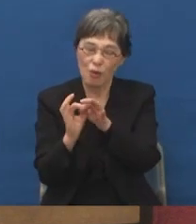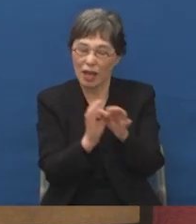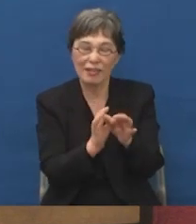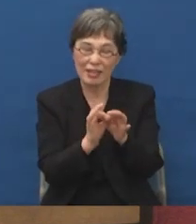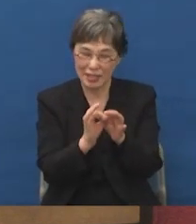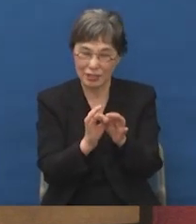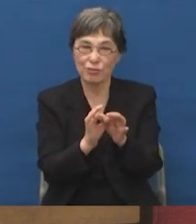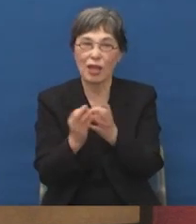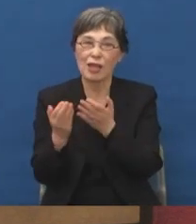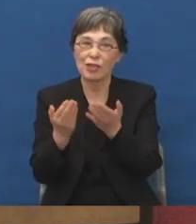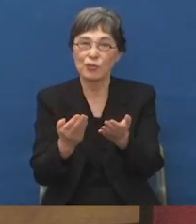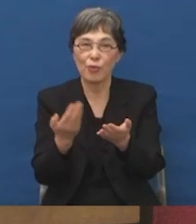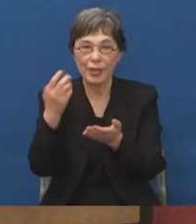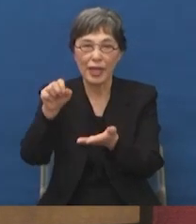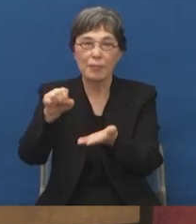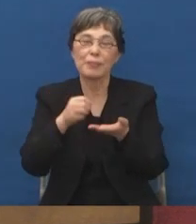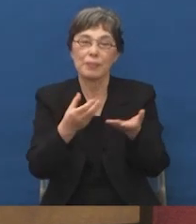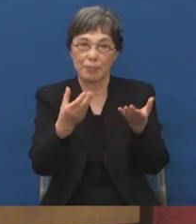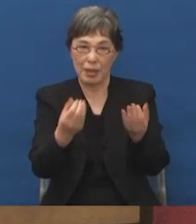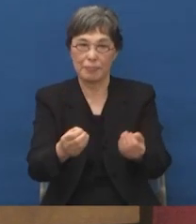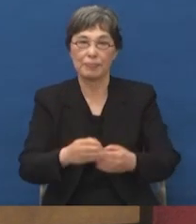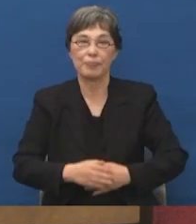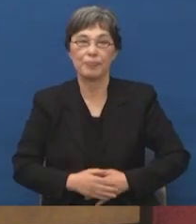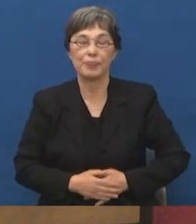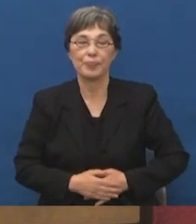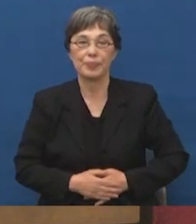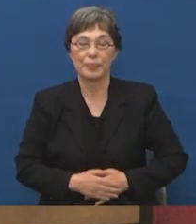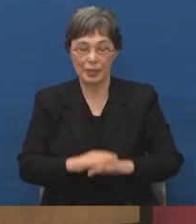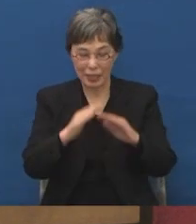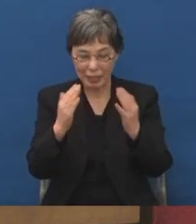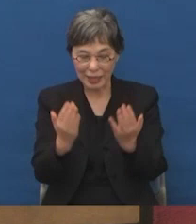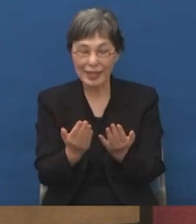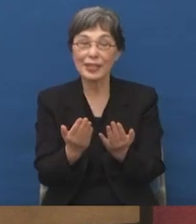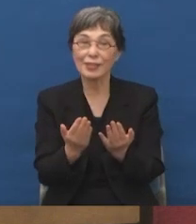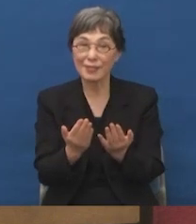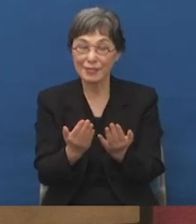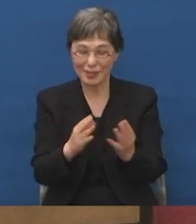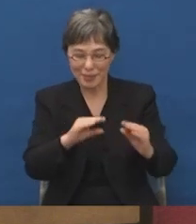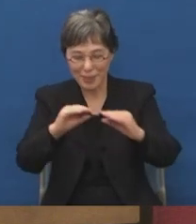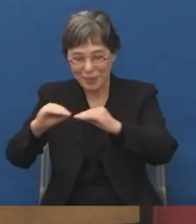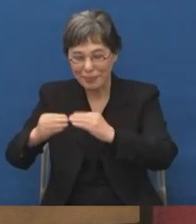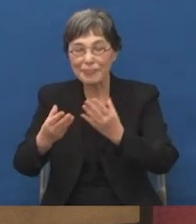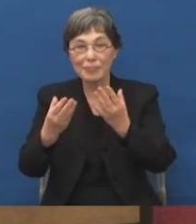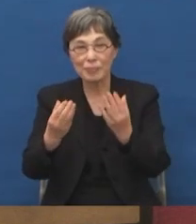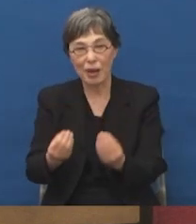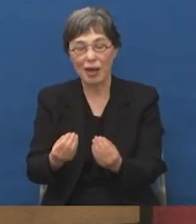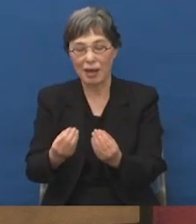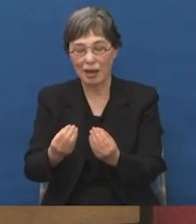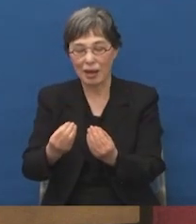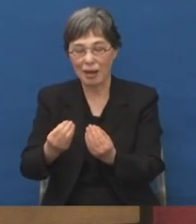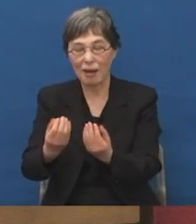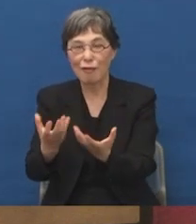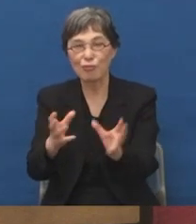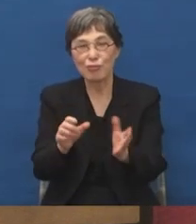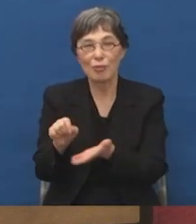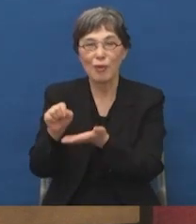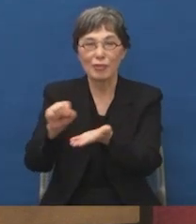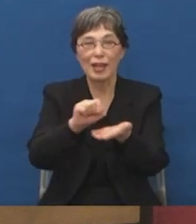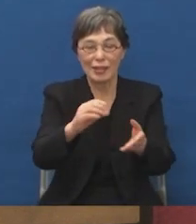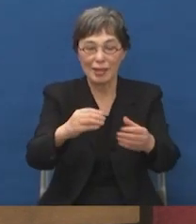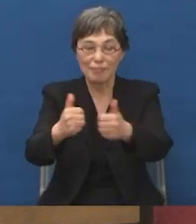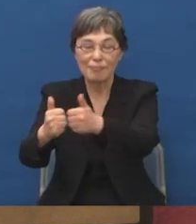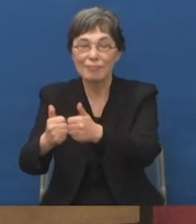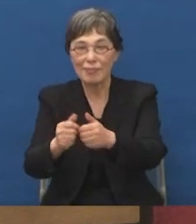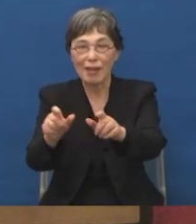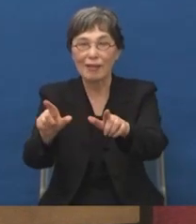て、質疑やご意見がありました。概略、以上のような審査の後、各会派においてご検討いただき、その